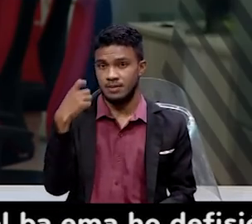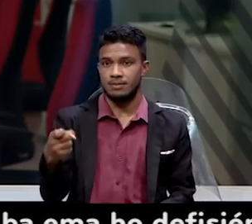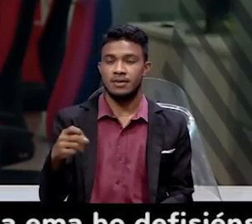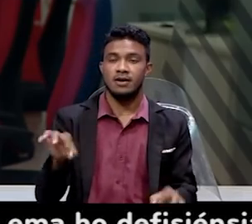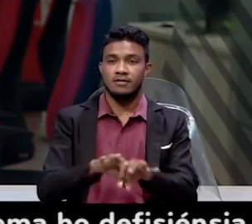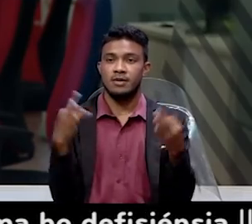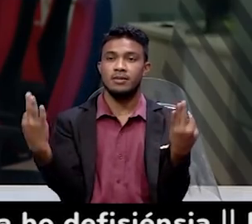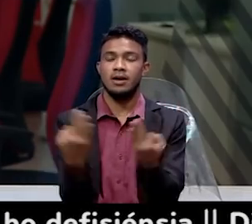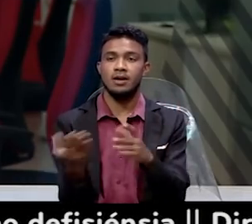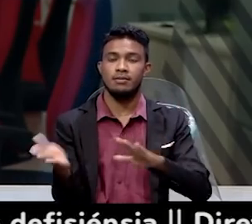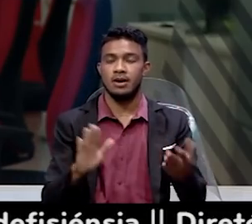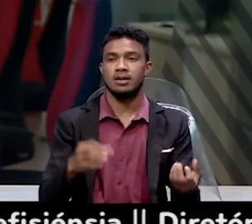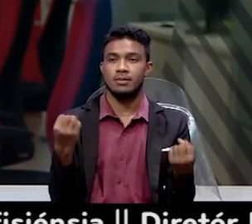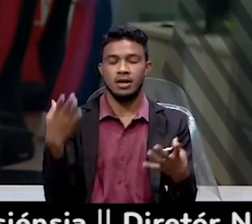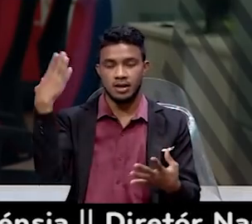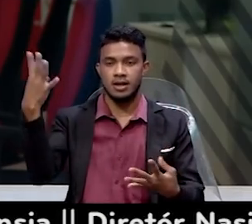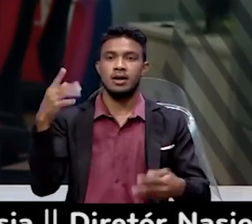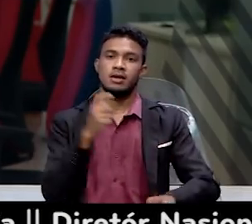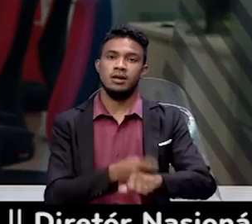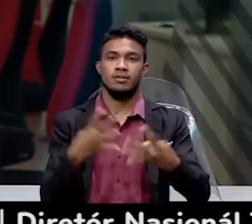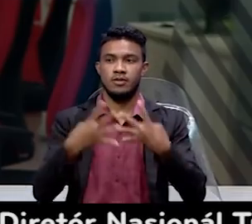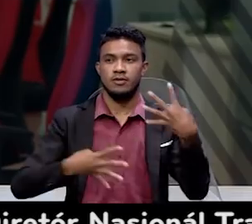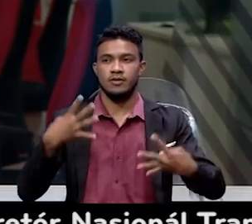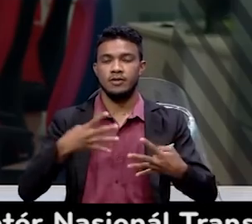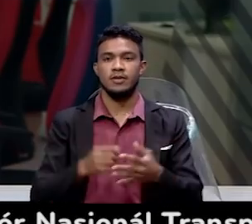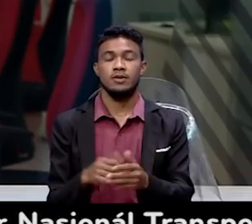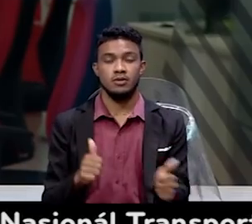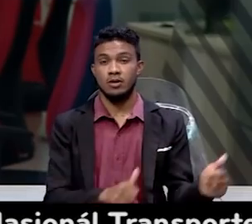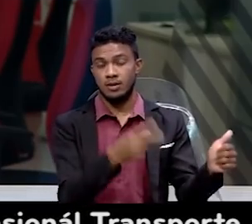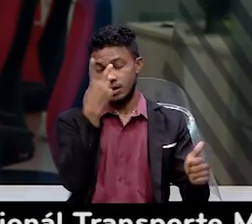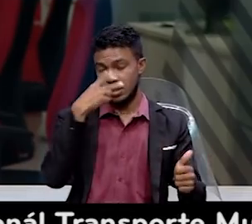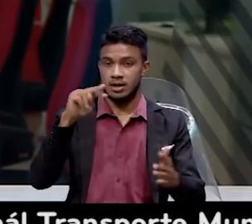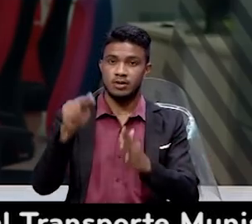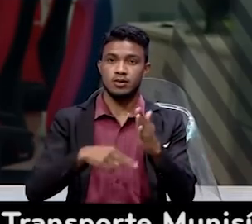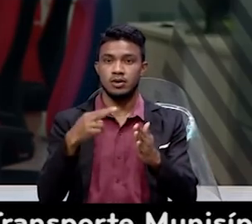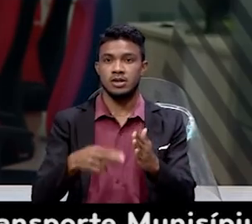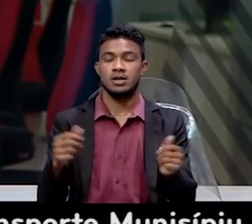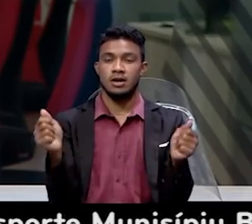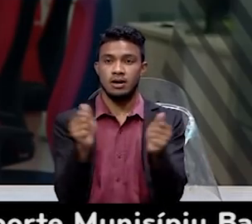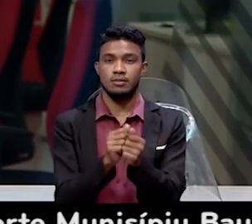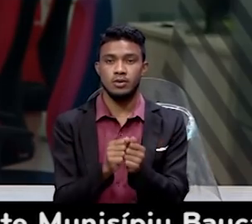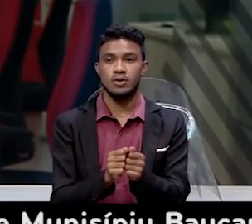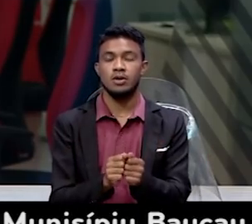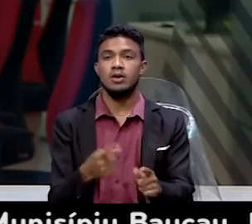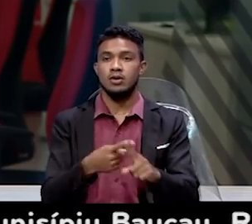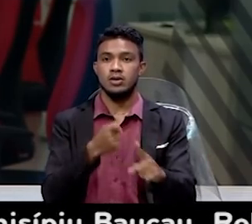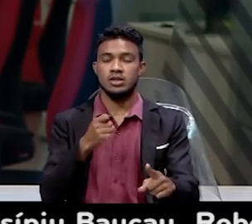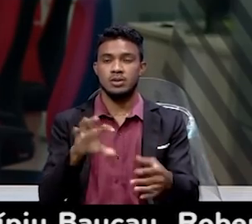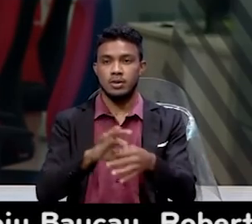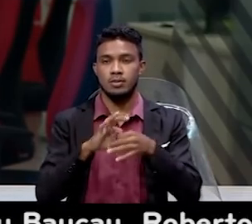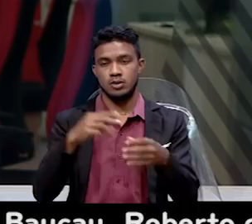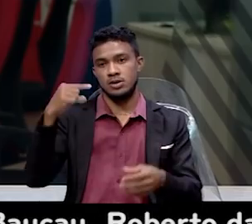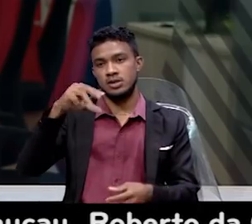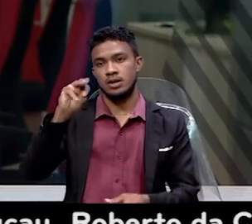funu libertasau nasional ne. Tuir mai ita kompanya grande reportazen husi ekipa